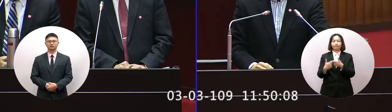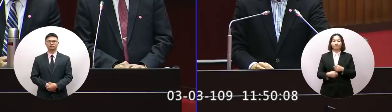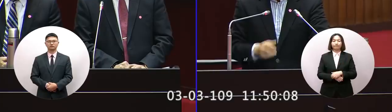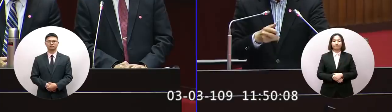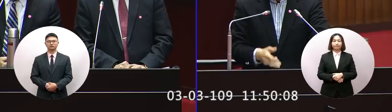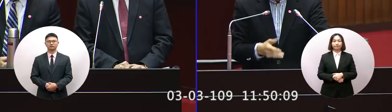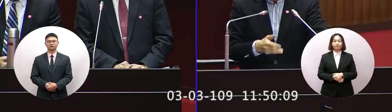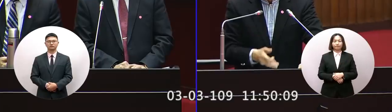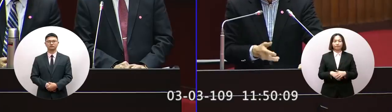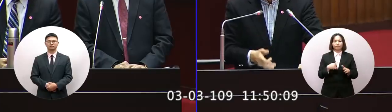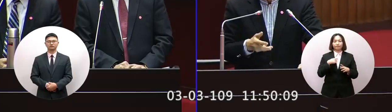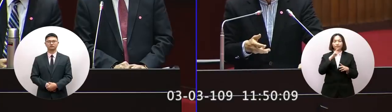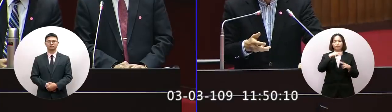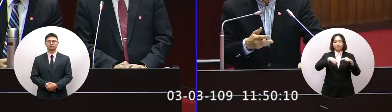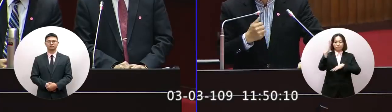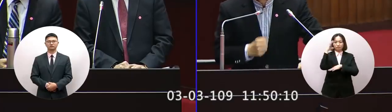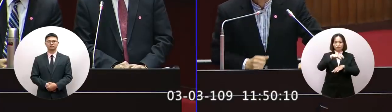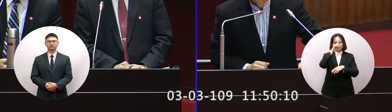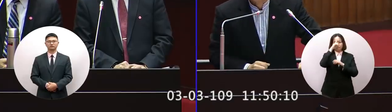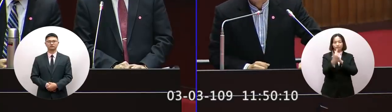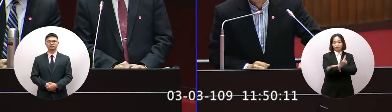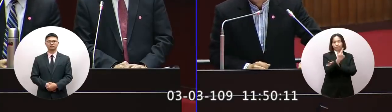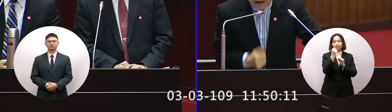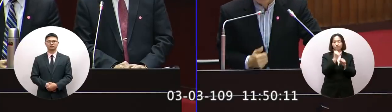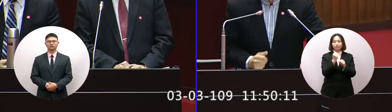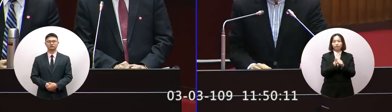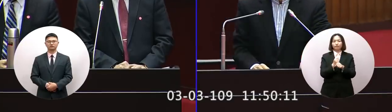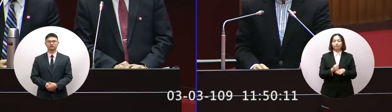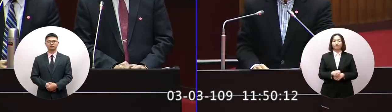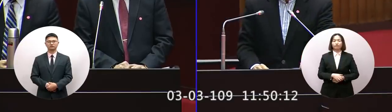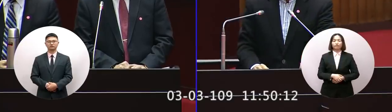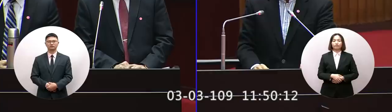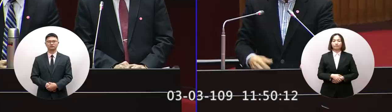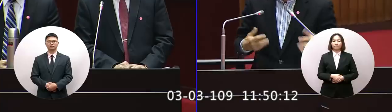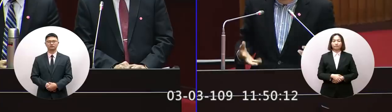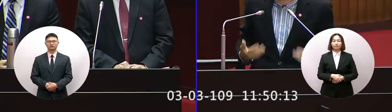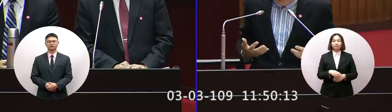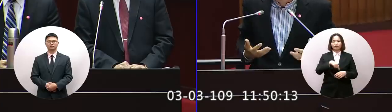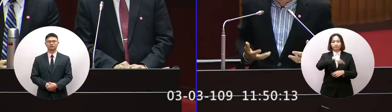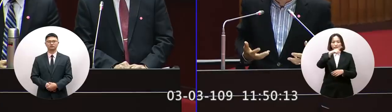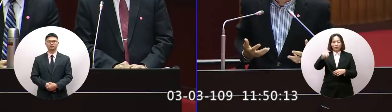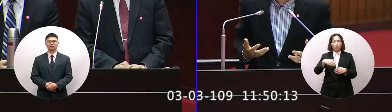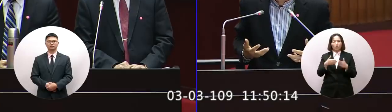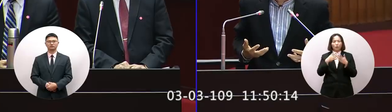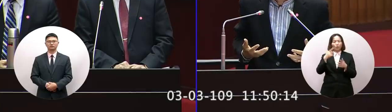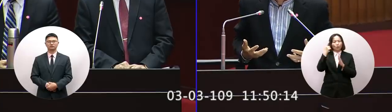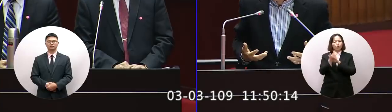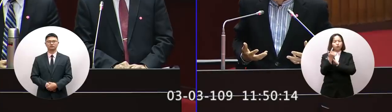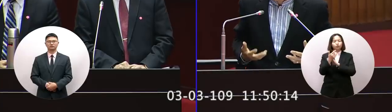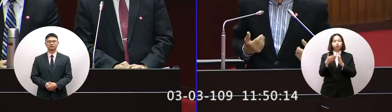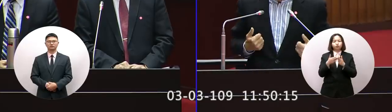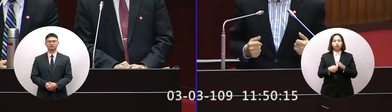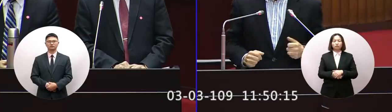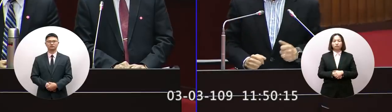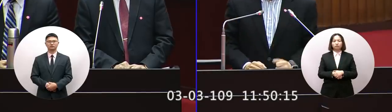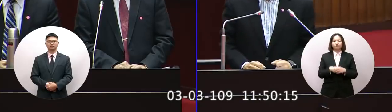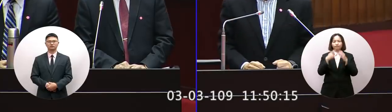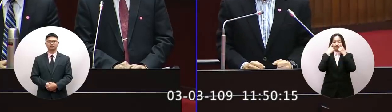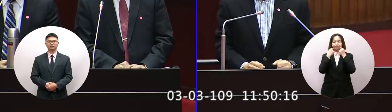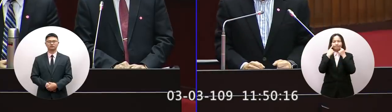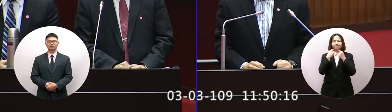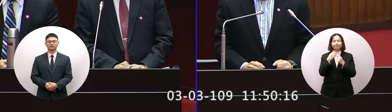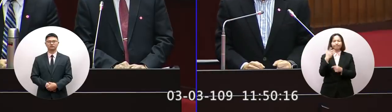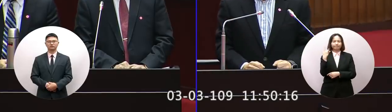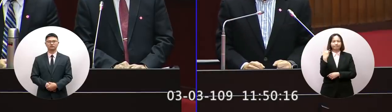齁我們希望行政院的動作快一點更快大家嚇到很可能